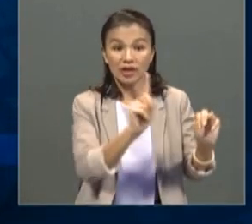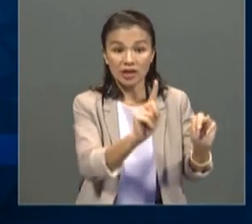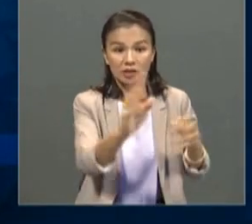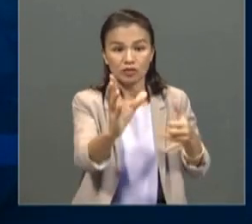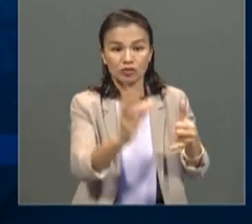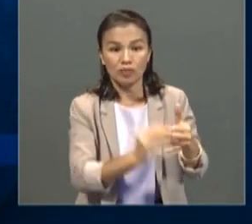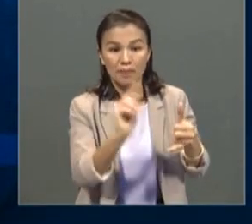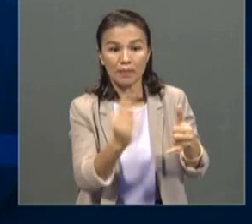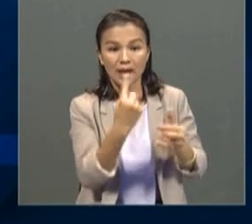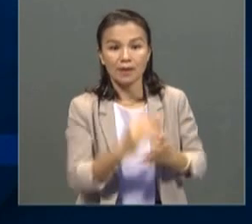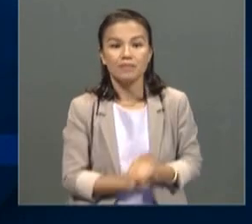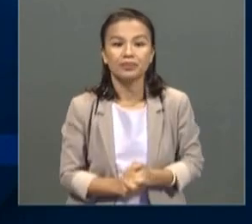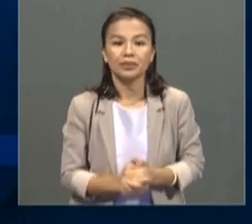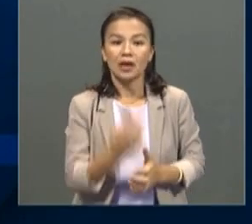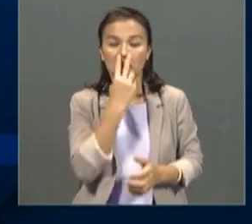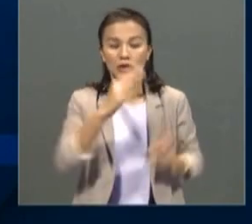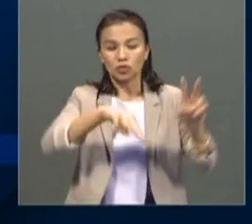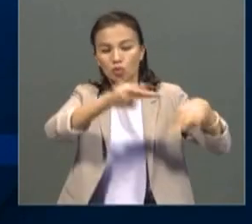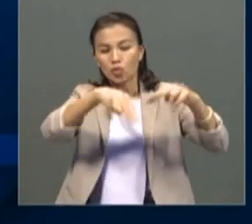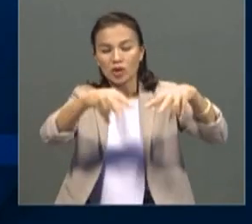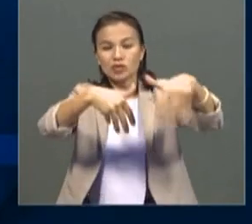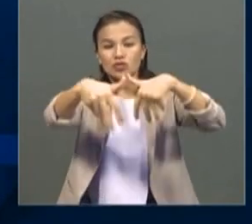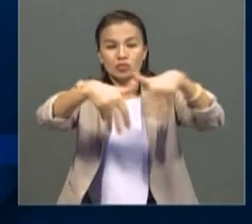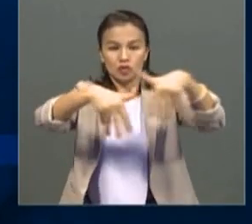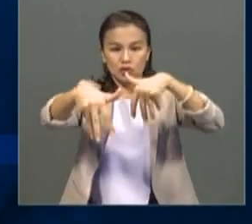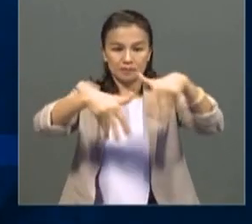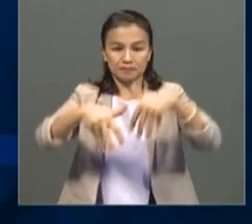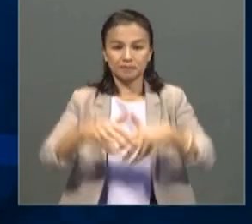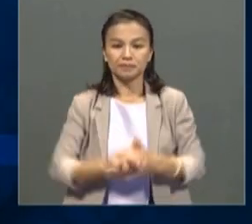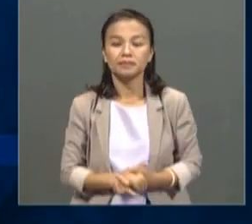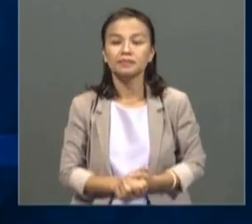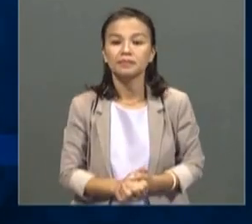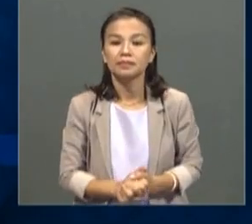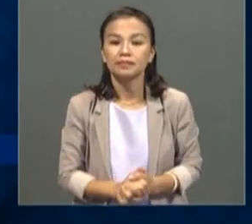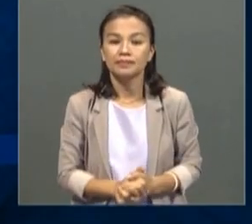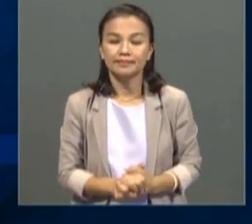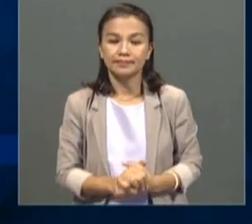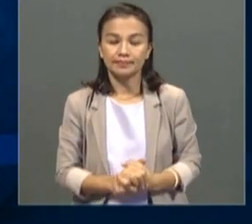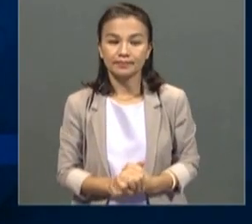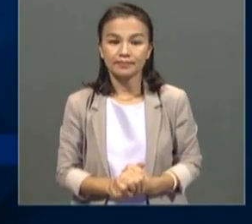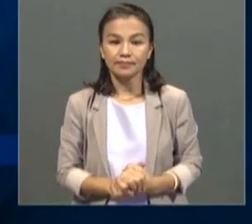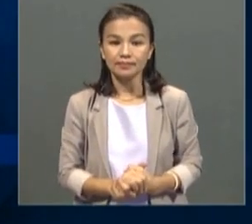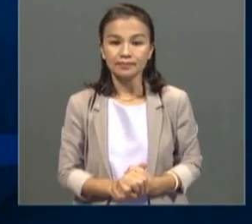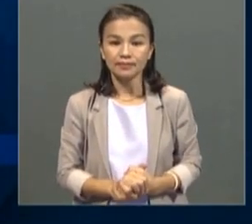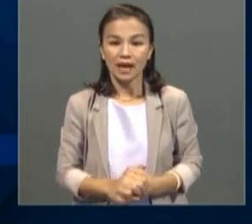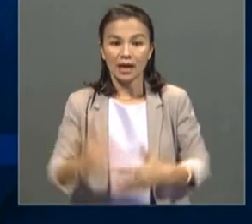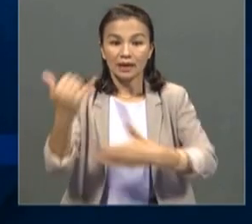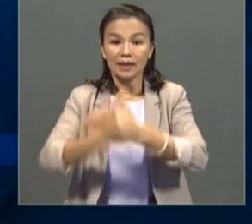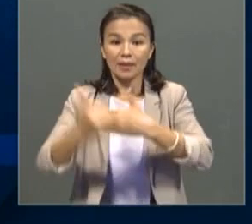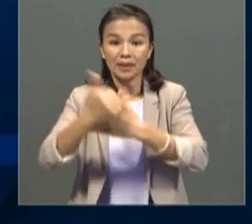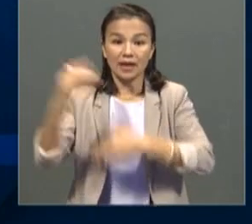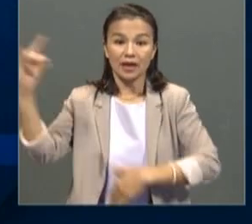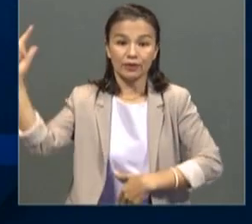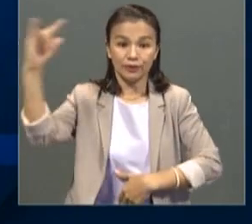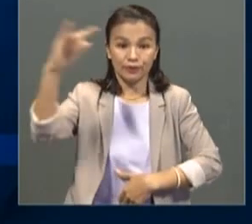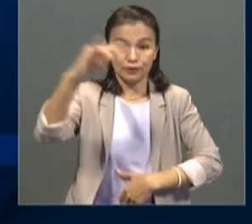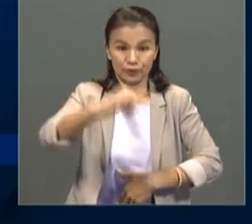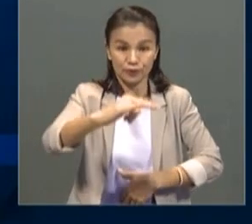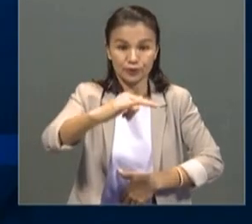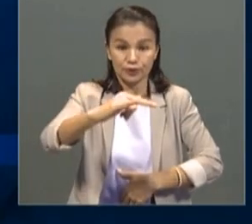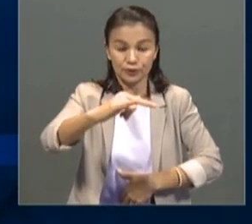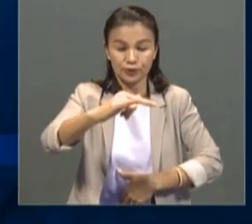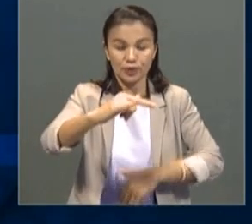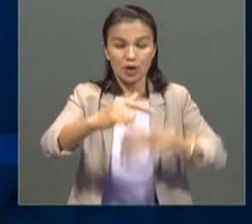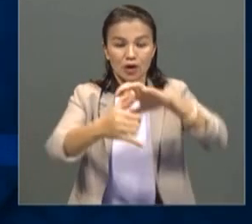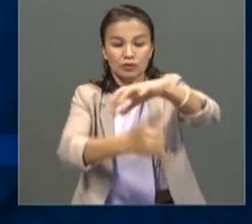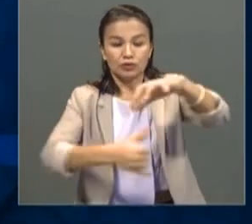လေးတောက်ပါတယ်နော်ပိုးကူးနေတာနှုတ်ထဘူးလေးက1ယောက်ဖြစ်ပါတယ်အဲ့ဒီနှုတ်ထဘူးလေးမှာတွေ့တာလေရက်ွက်တဲ့ဆင်းပြီးတော့ရှာခဲ့တာနေတွေ့ခဲ့တယ်ပေါ့နော်နောက်တစ်ခုဆက်လက်ပြီးတော့ပြ